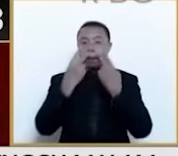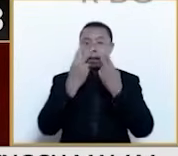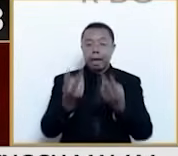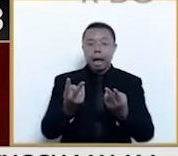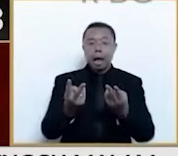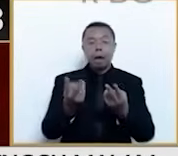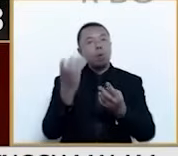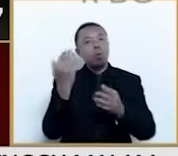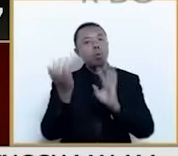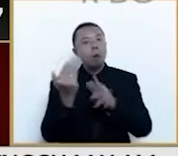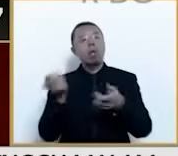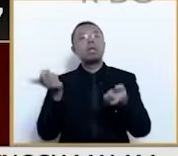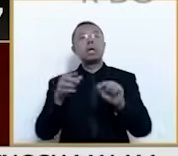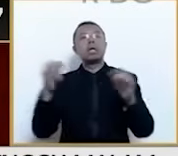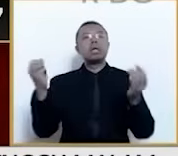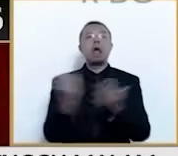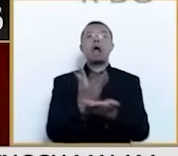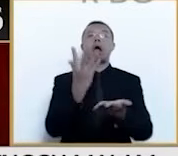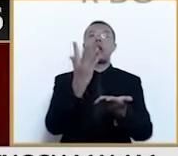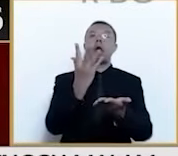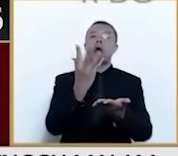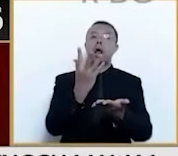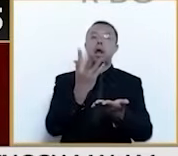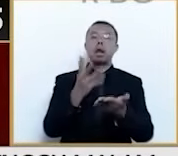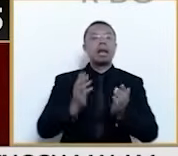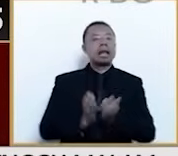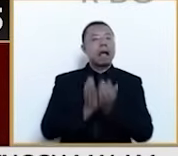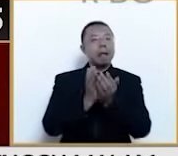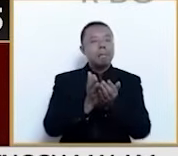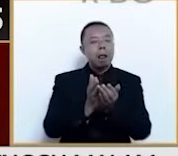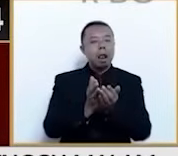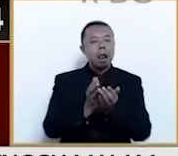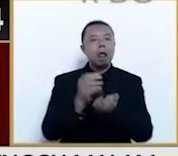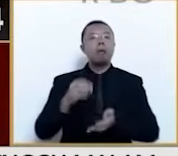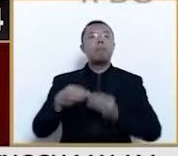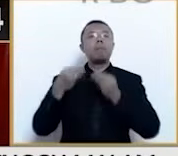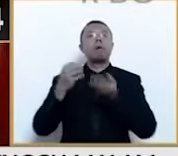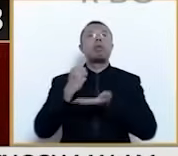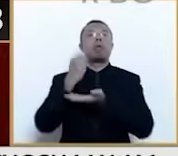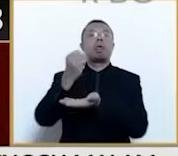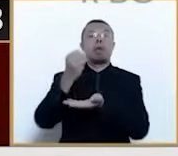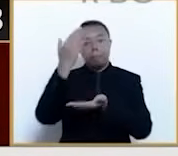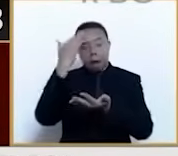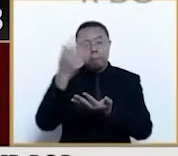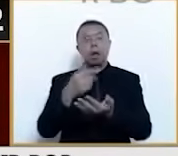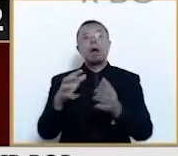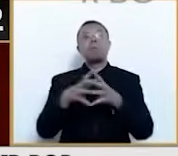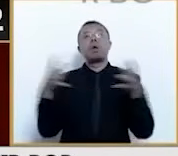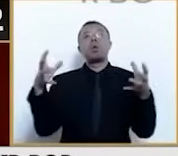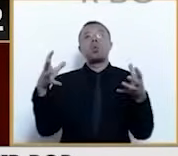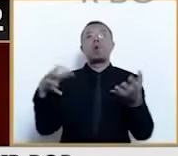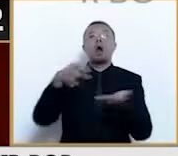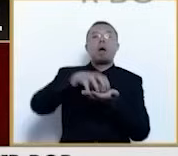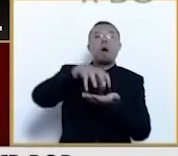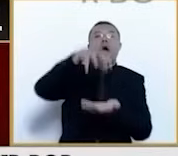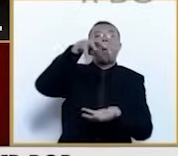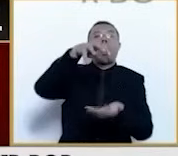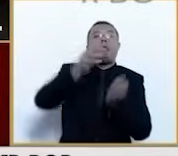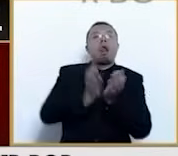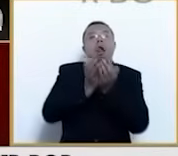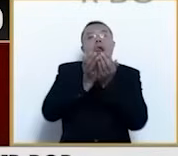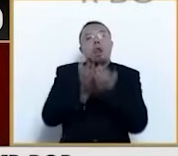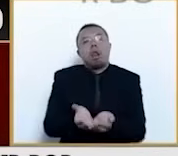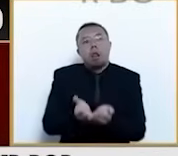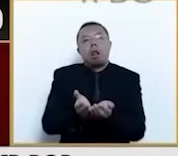melihat beberapa kali kecelakaan kapal yang membawa logistik karena kapasitas nggak muat dipaksakan. Itulah